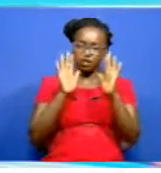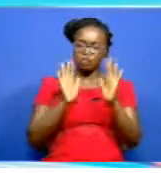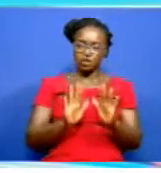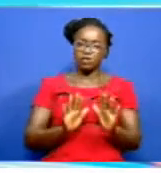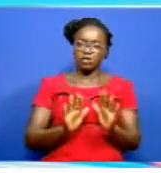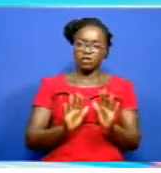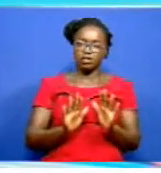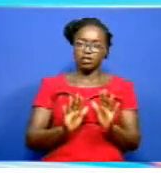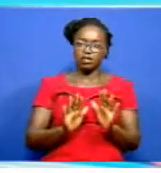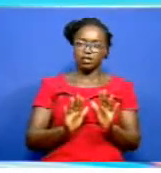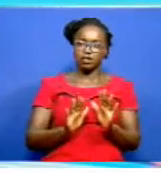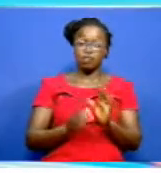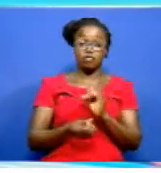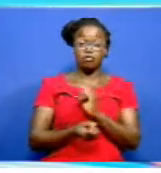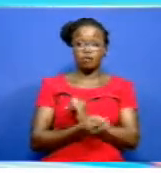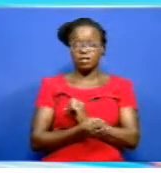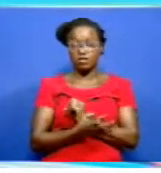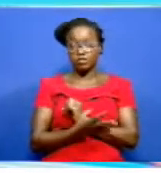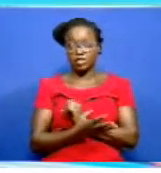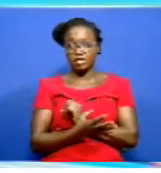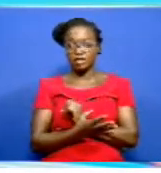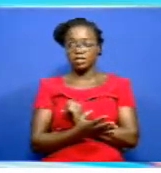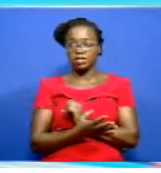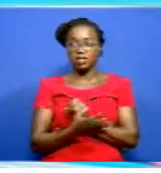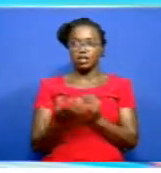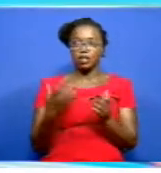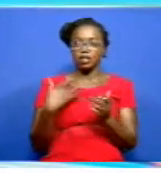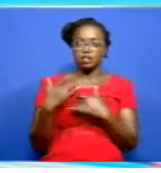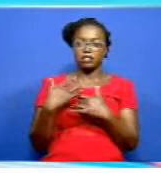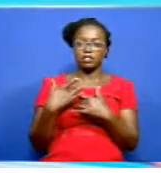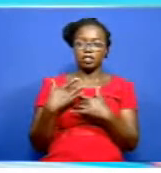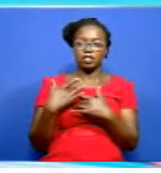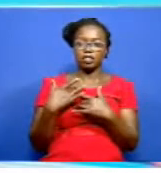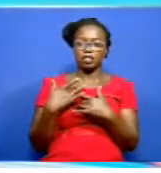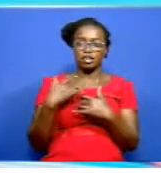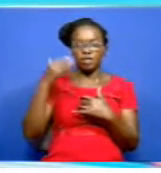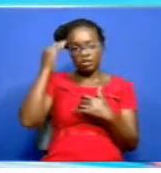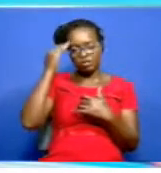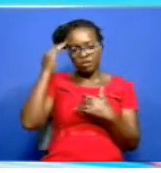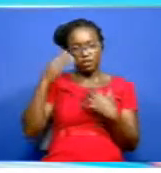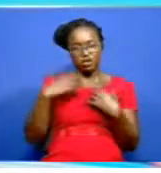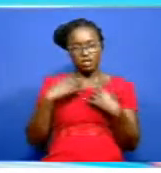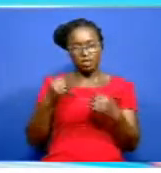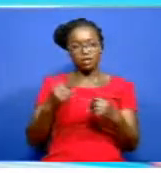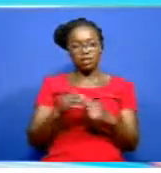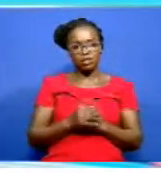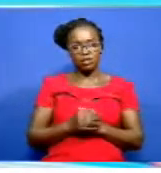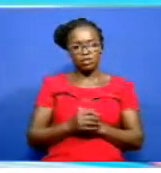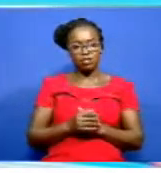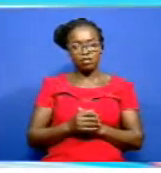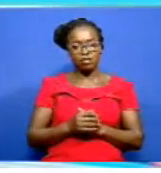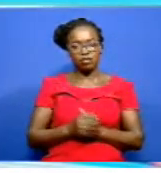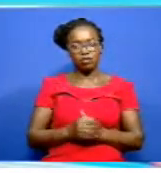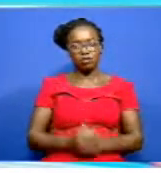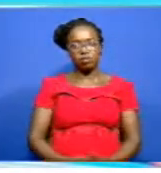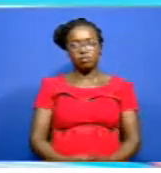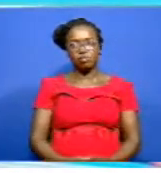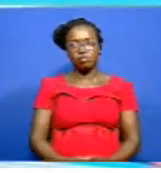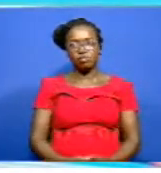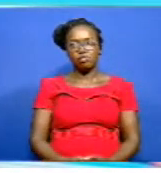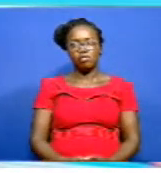kupata ushauri kwanza kuhusiana na afya yake ya kiakili wakati ana ujauzito, ikiwa ndio kauli yako ya mwisho.